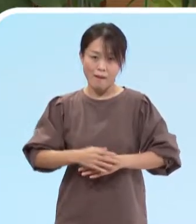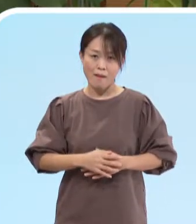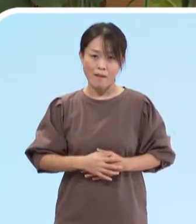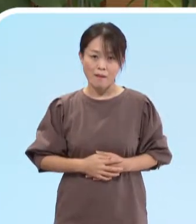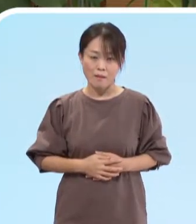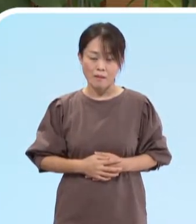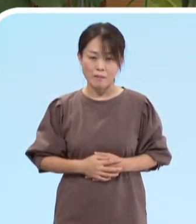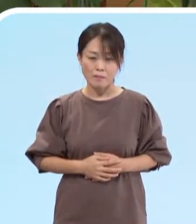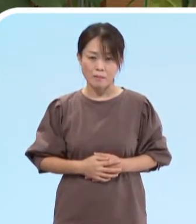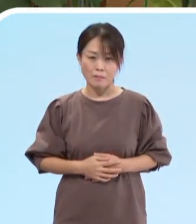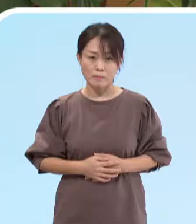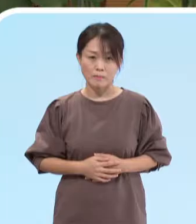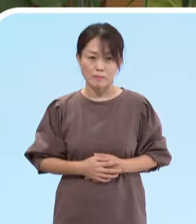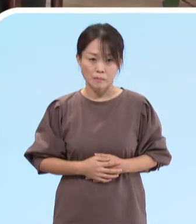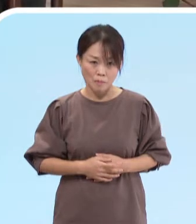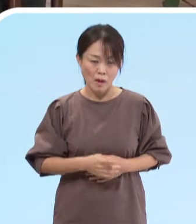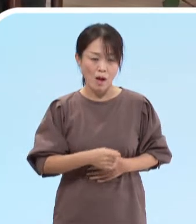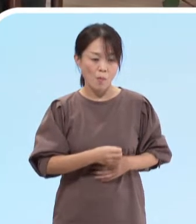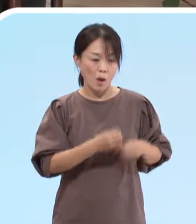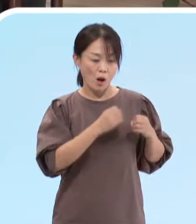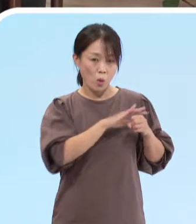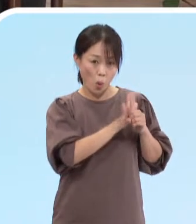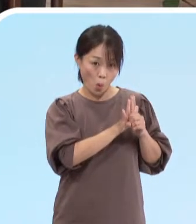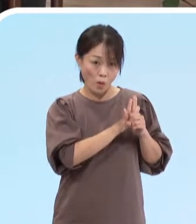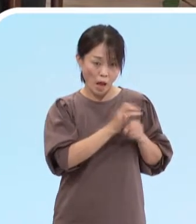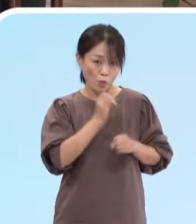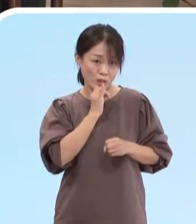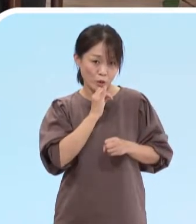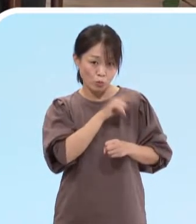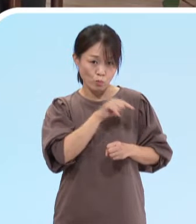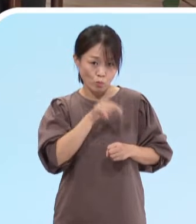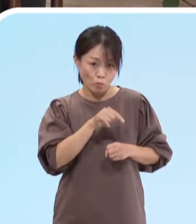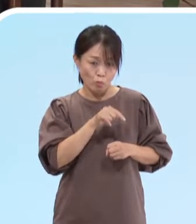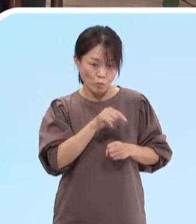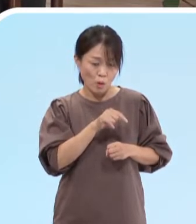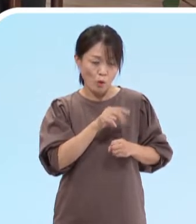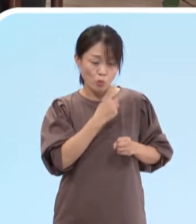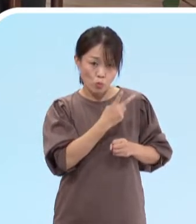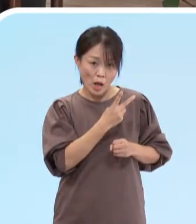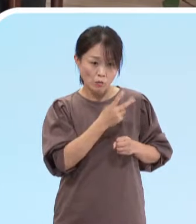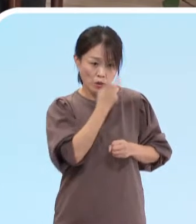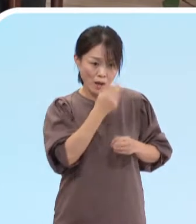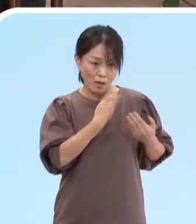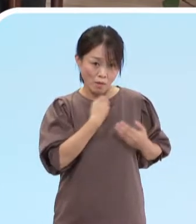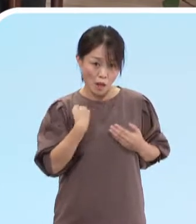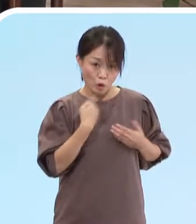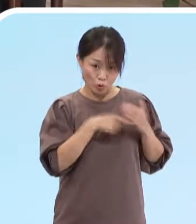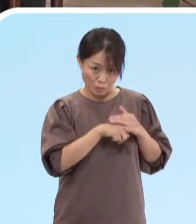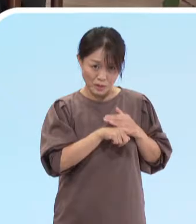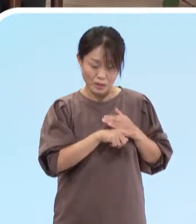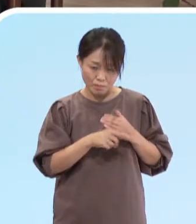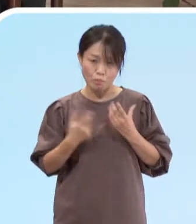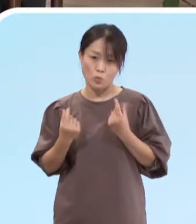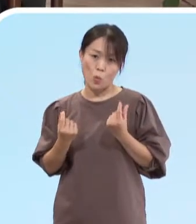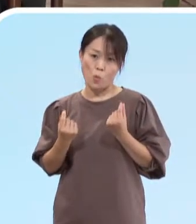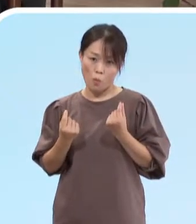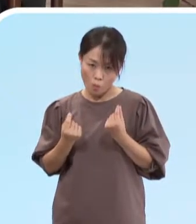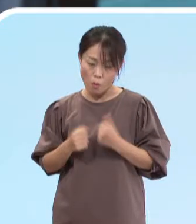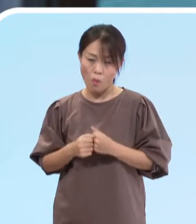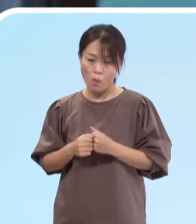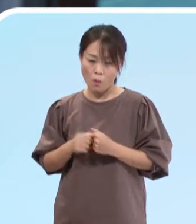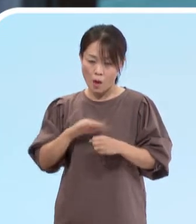たいということに思っております。 はい、新型コロナの検査とインフルエンザの検査、両方をしてもらう、ということなんです ね。基本的